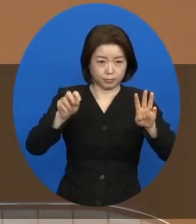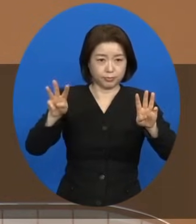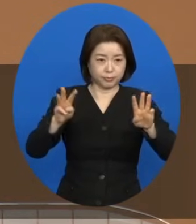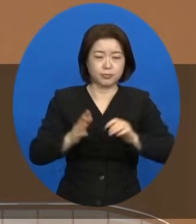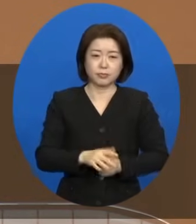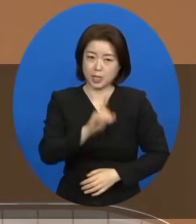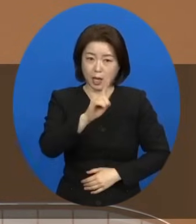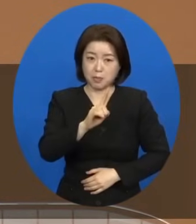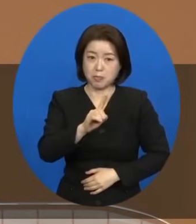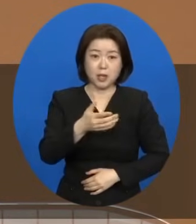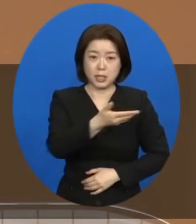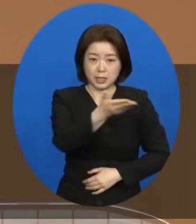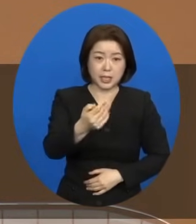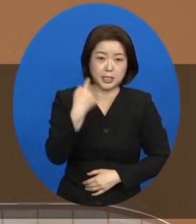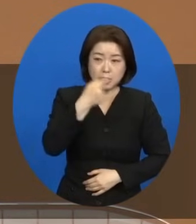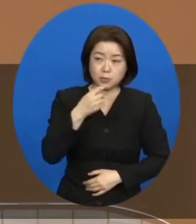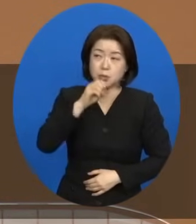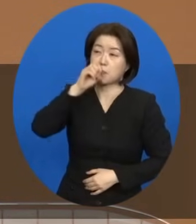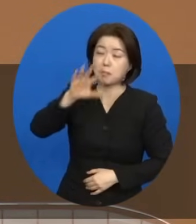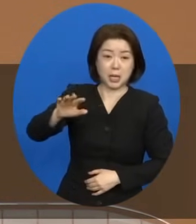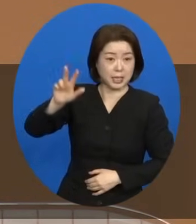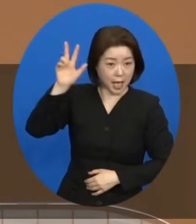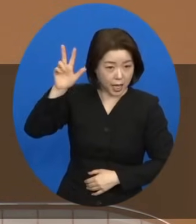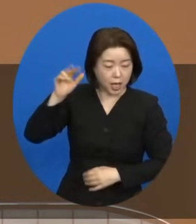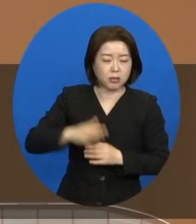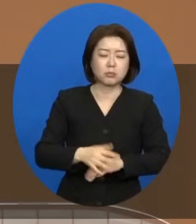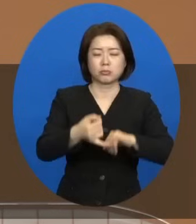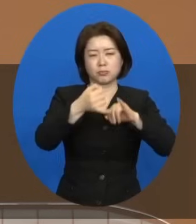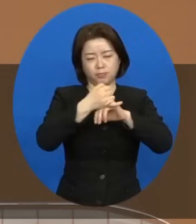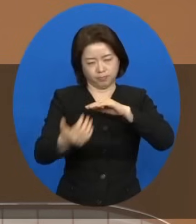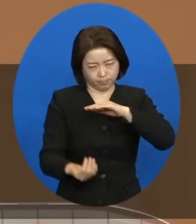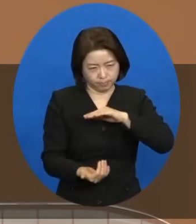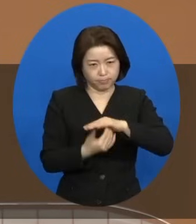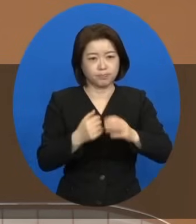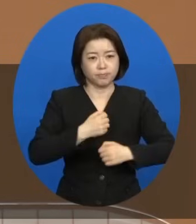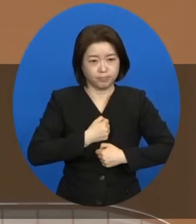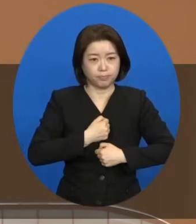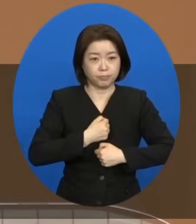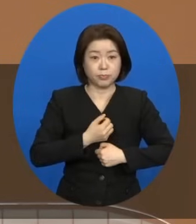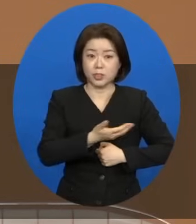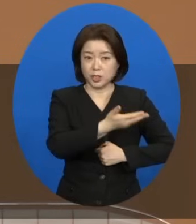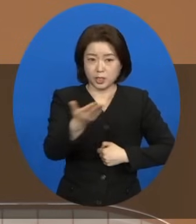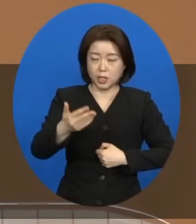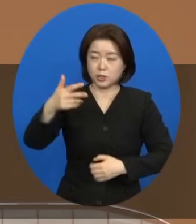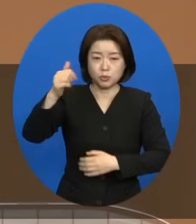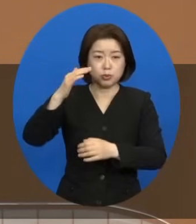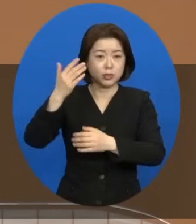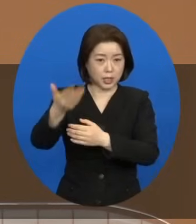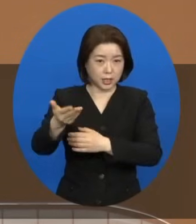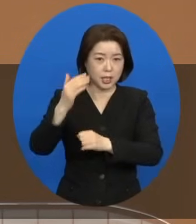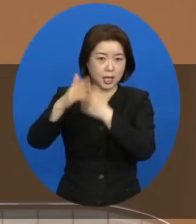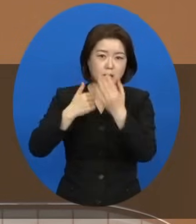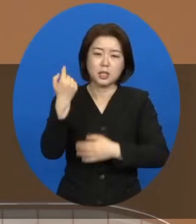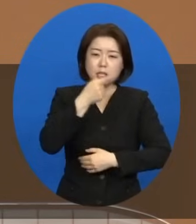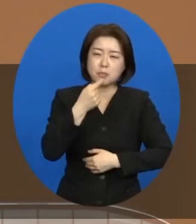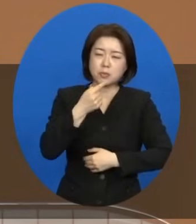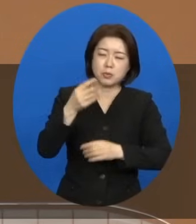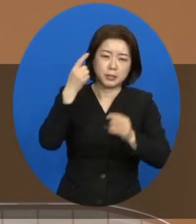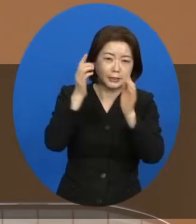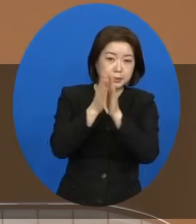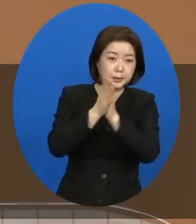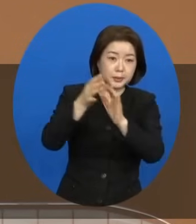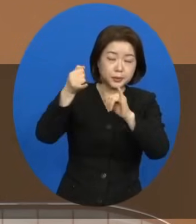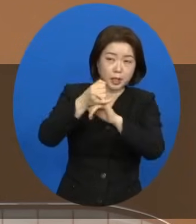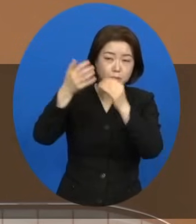입으로 맹세한 것은 반드시 지켜야 합니다 당신들의 주 신들의 하나님께 입으로 스스로 약속한 것은 서원대로 하여